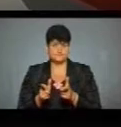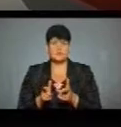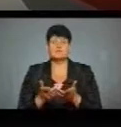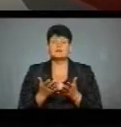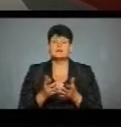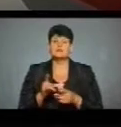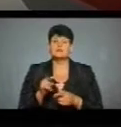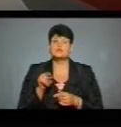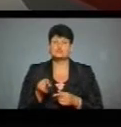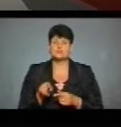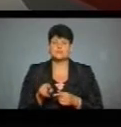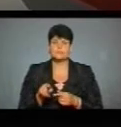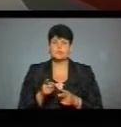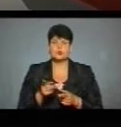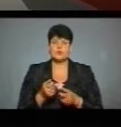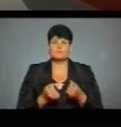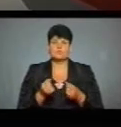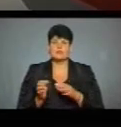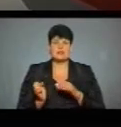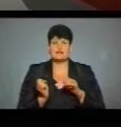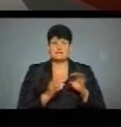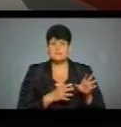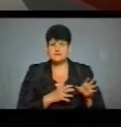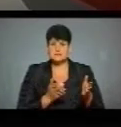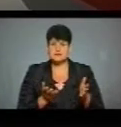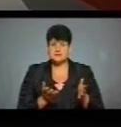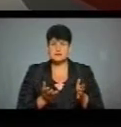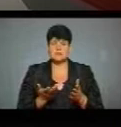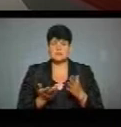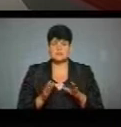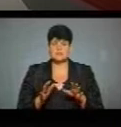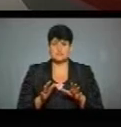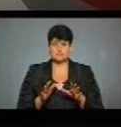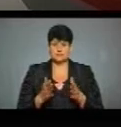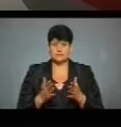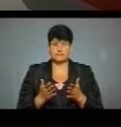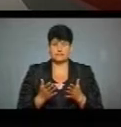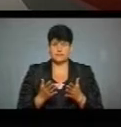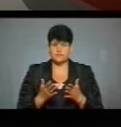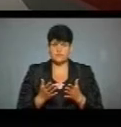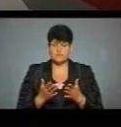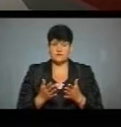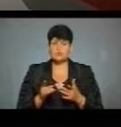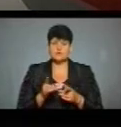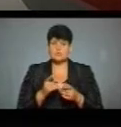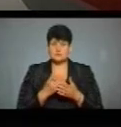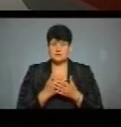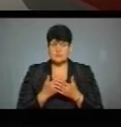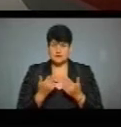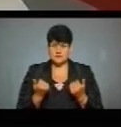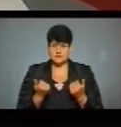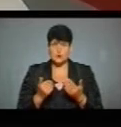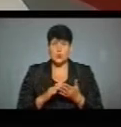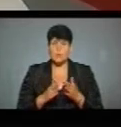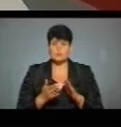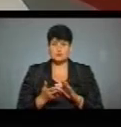обставини, чому такий автомобіль не вивезений, і в разі встановлення, що немає